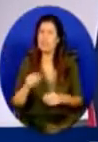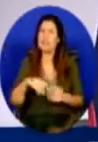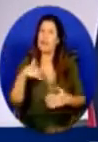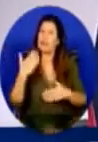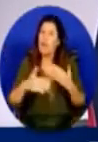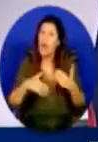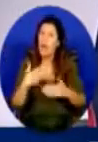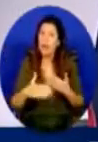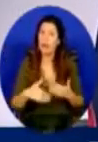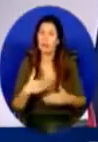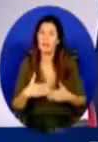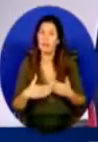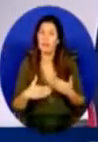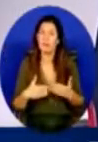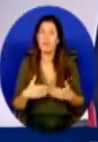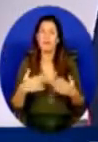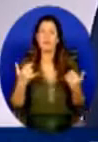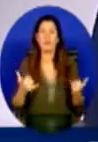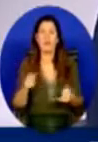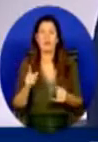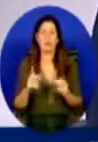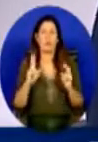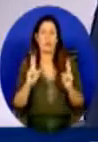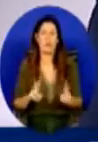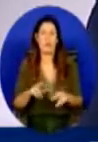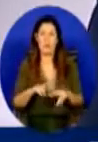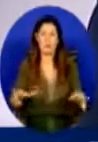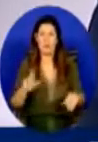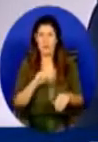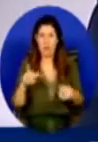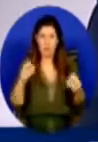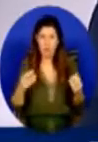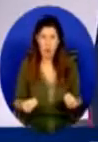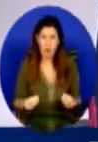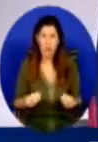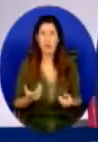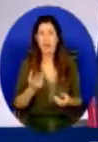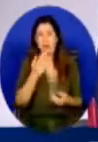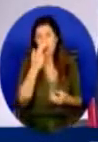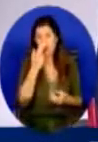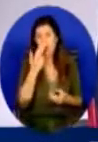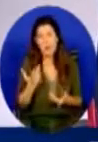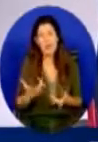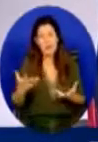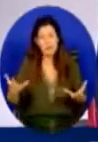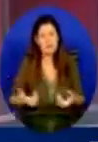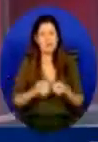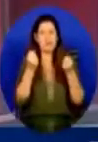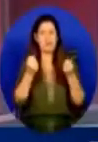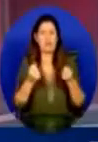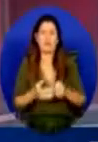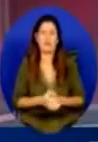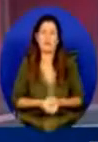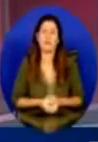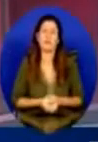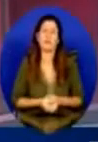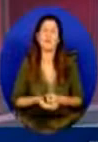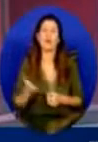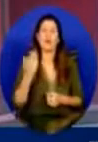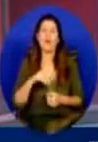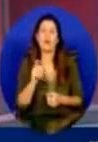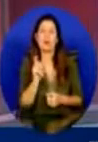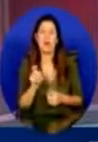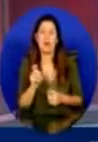שכרגע תקוע במצב לא טוב, ואנחנו מנסים להוציא את העגלה הזאת מתוך הבוץ. מילה אחרונה שלך, על אותו תהליך,